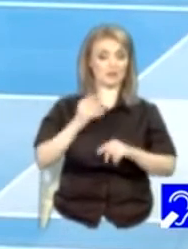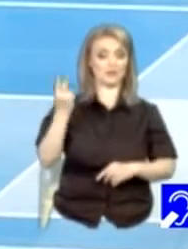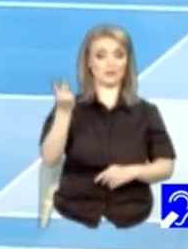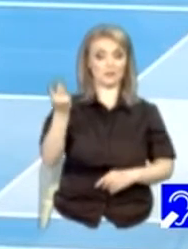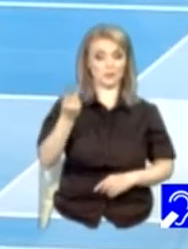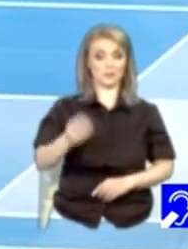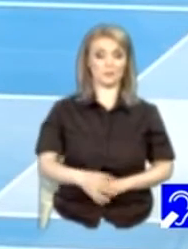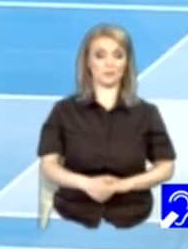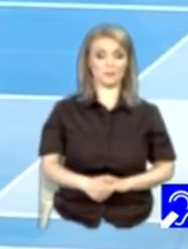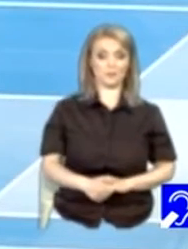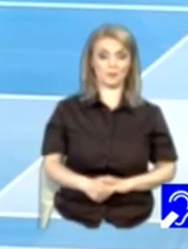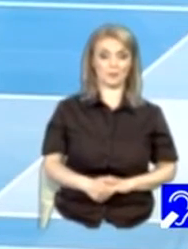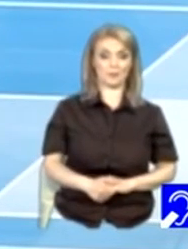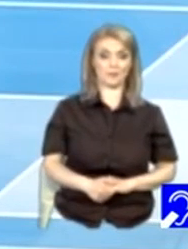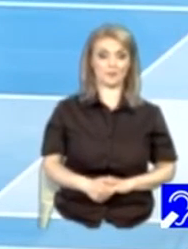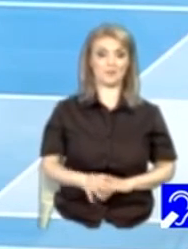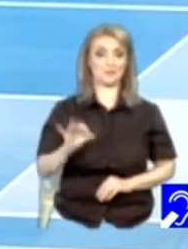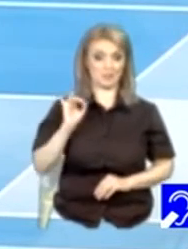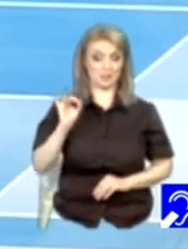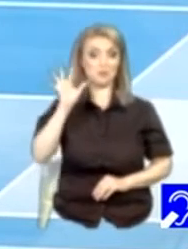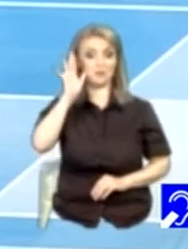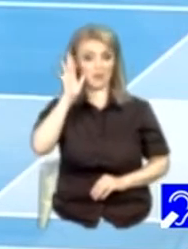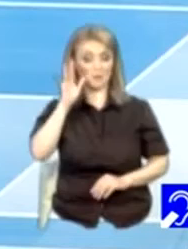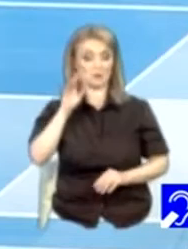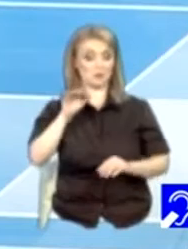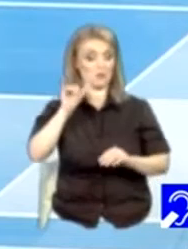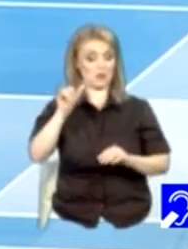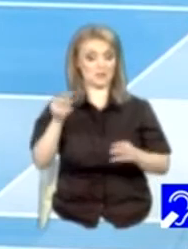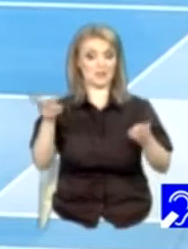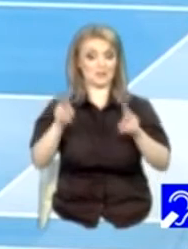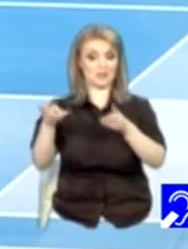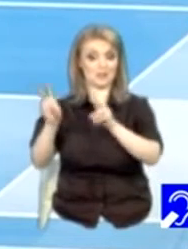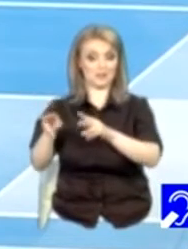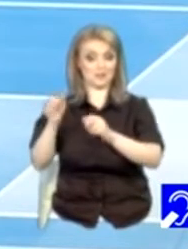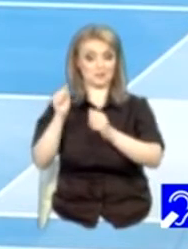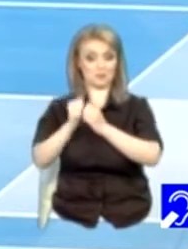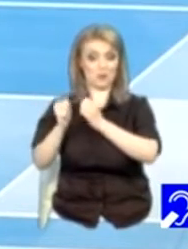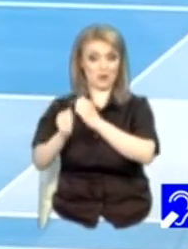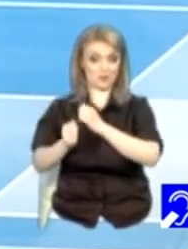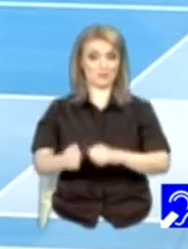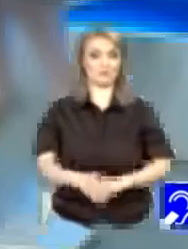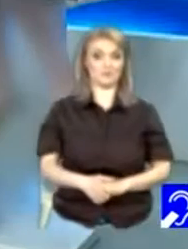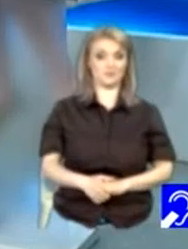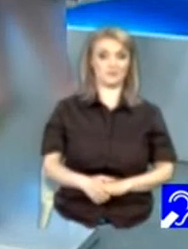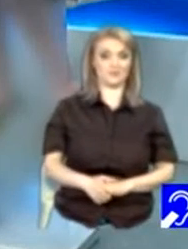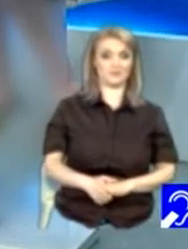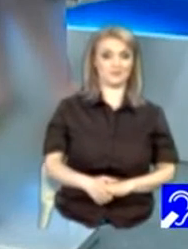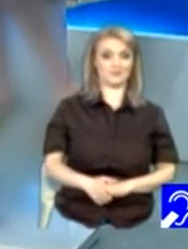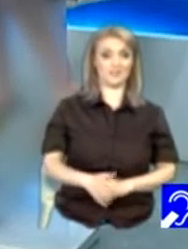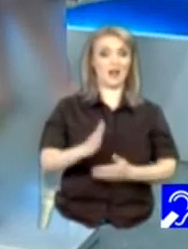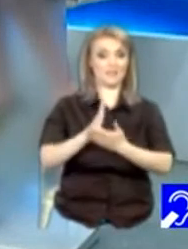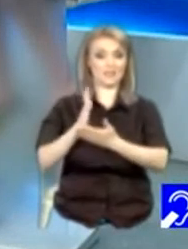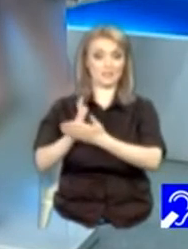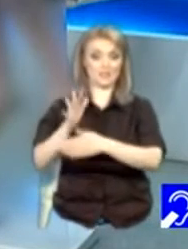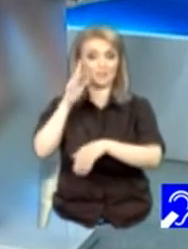v-ați descurcat bine și cu gestionarea timpului, pentru că, iată, fiecare dintre dumneavoastră mai aveți minute